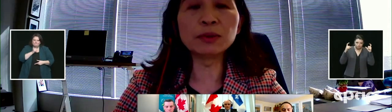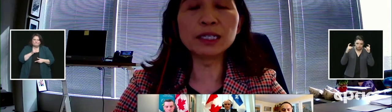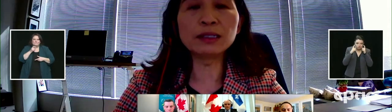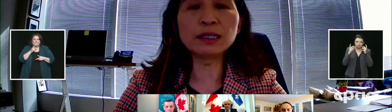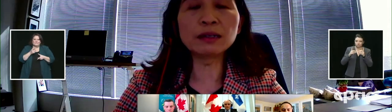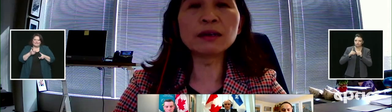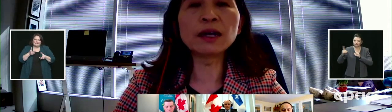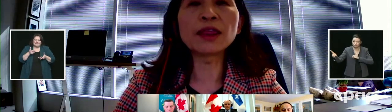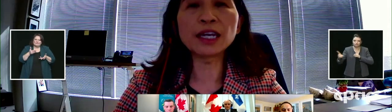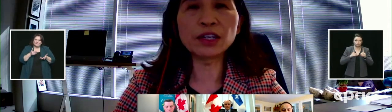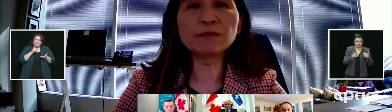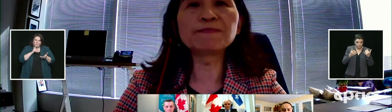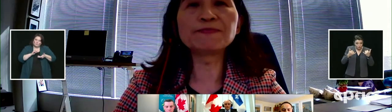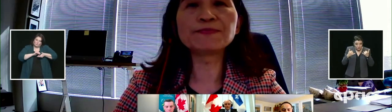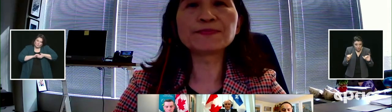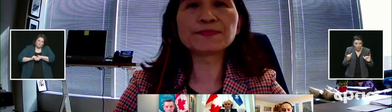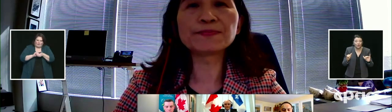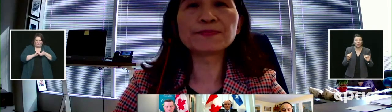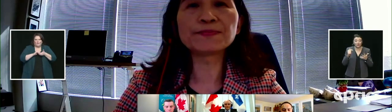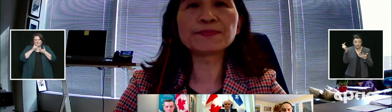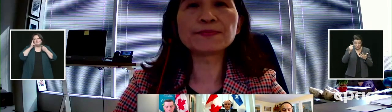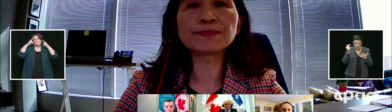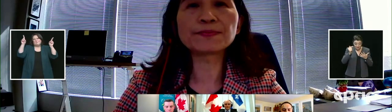be easier. Thank you.